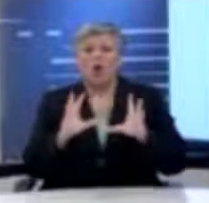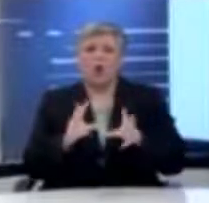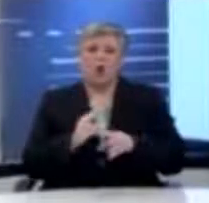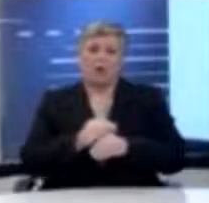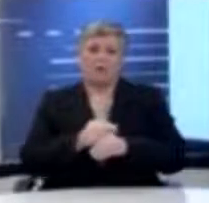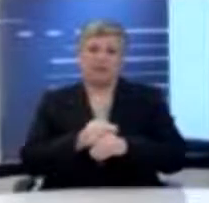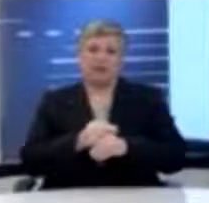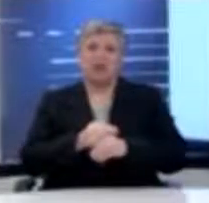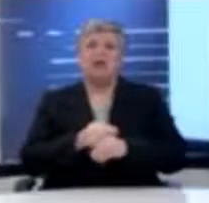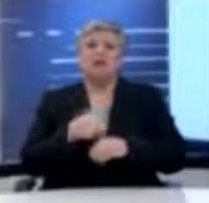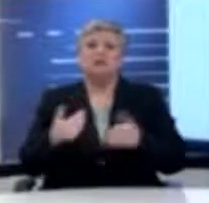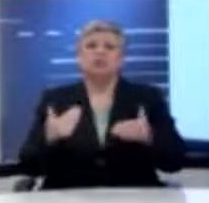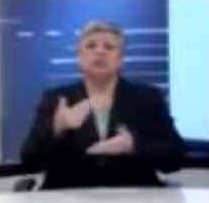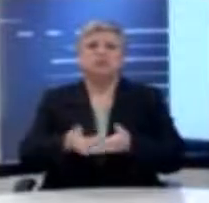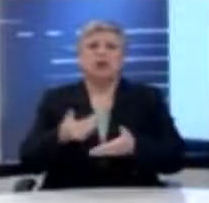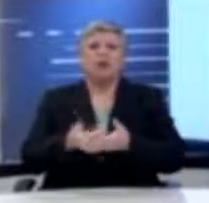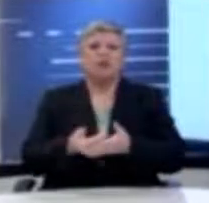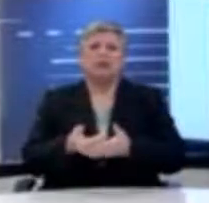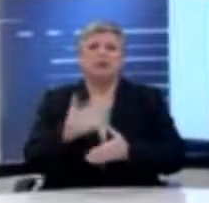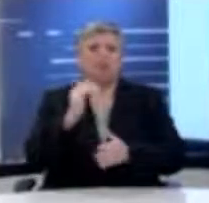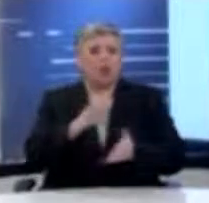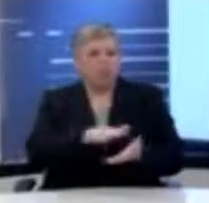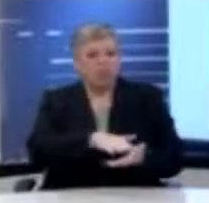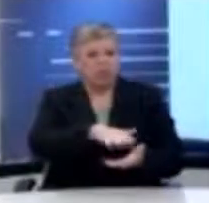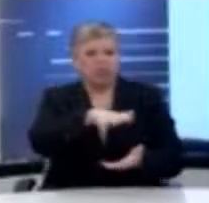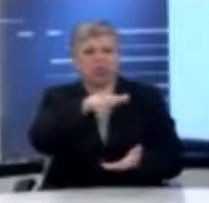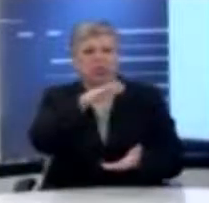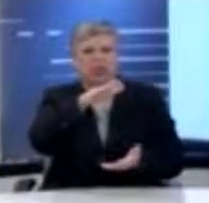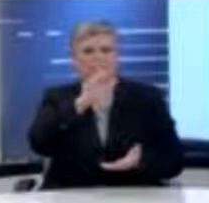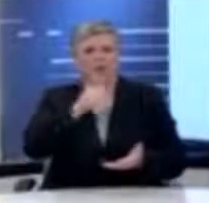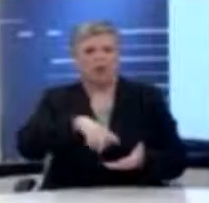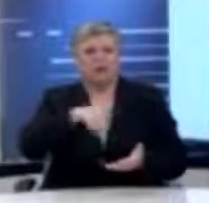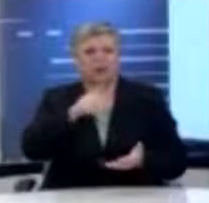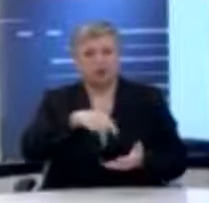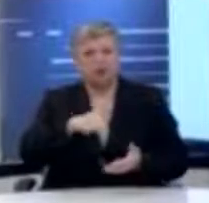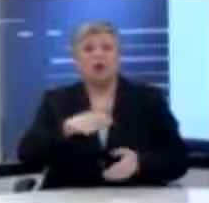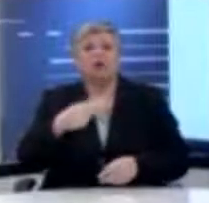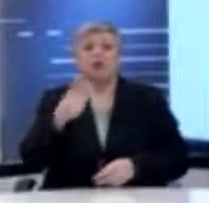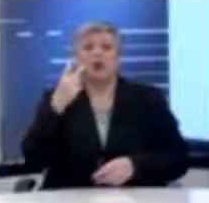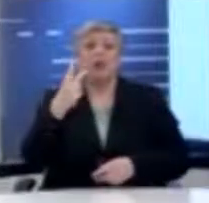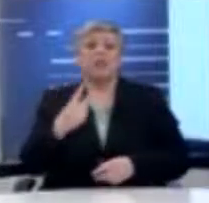αυτό στους ευρωπαϊκούς θεσμούς. Και βέβαια,